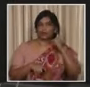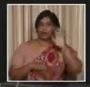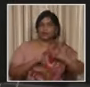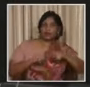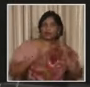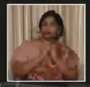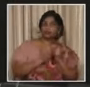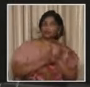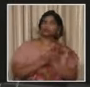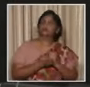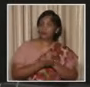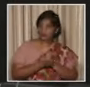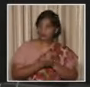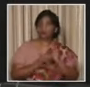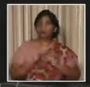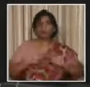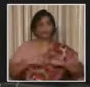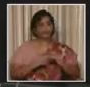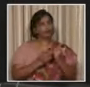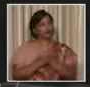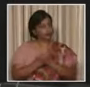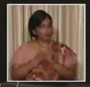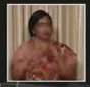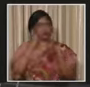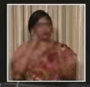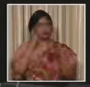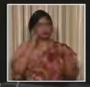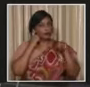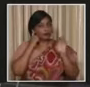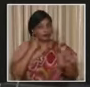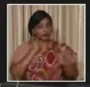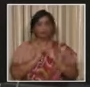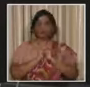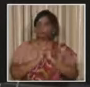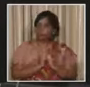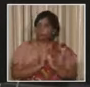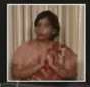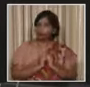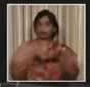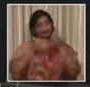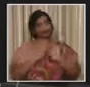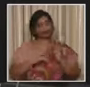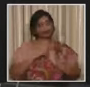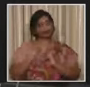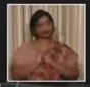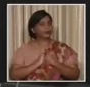ක්ෂේත්‍රයේ ඉන්න සියලු දෙනාට ක්‍රියාත්මක කරලා ඒ සියලු දෙනාටමත් ඒ අයගේ රැකියාවේ විධිමත්භාවය සහ